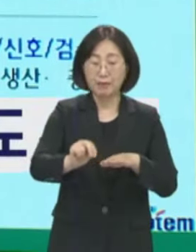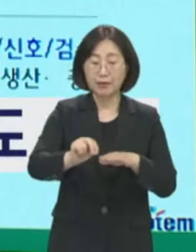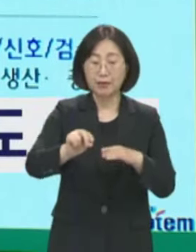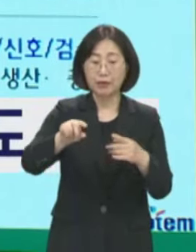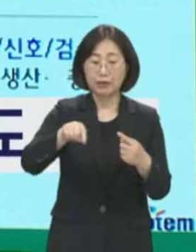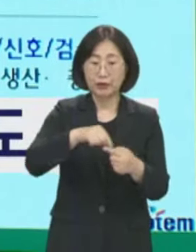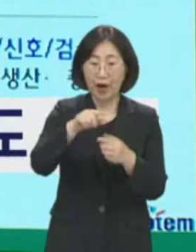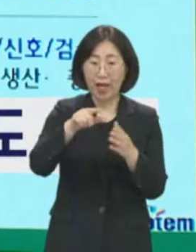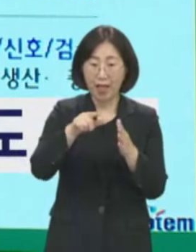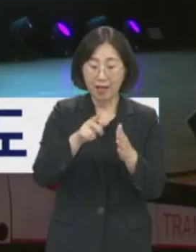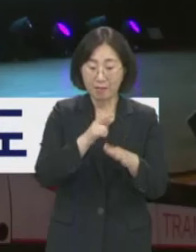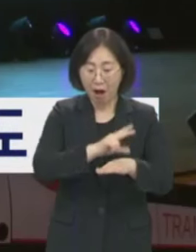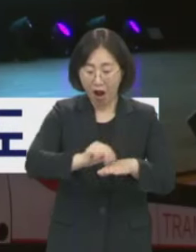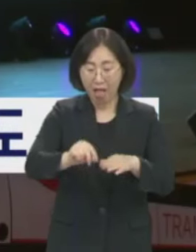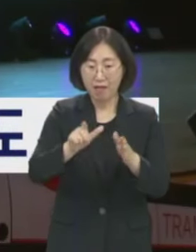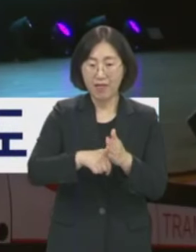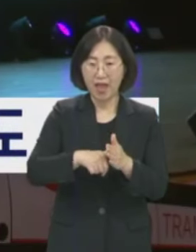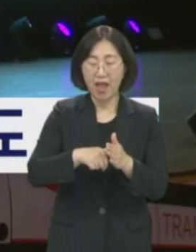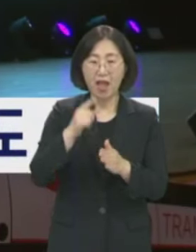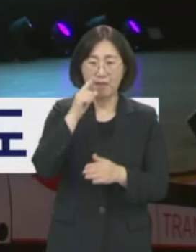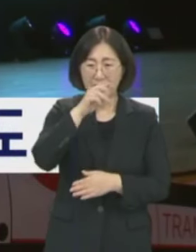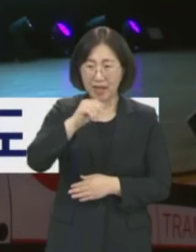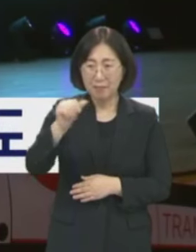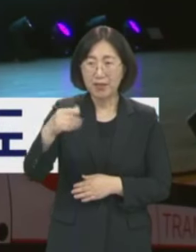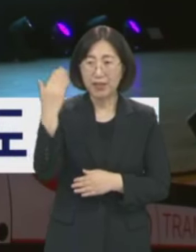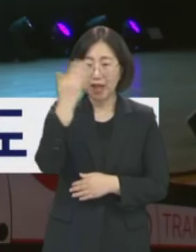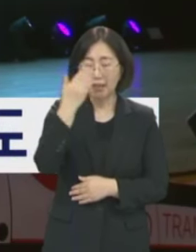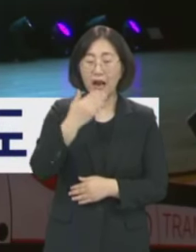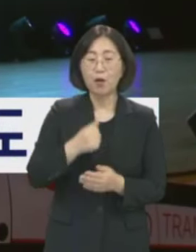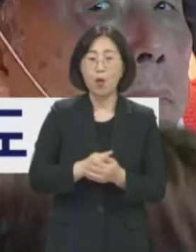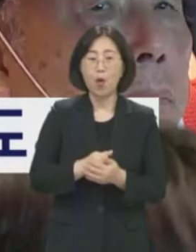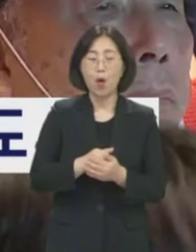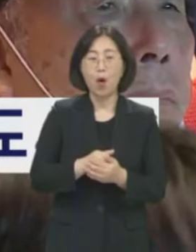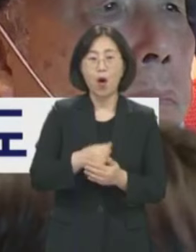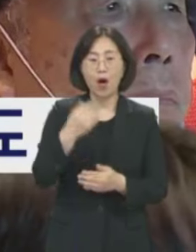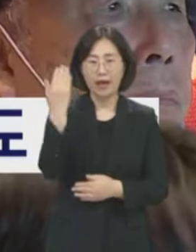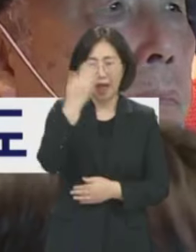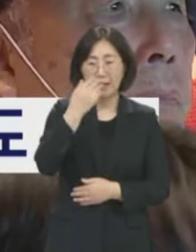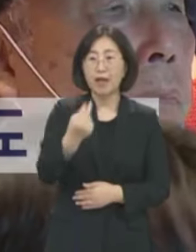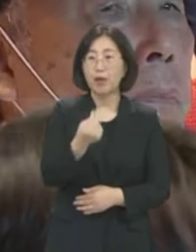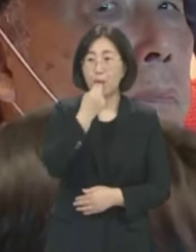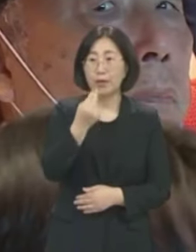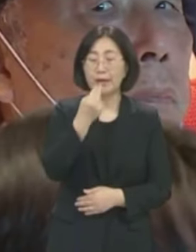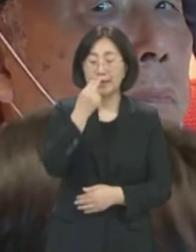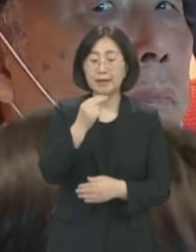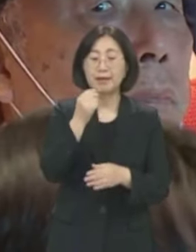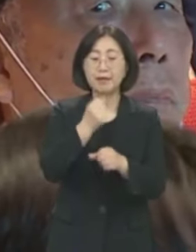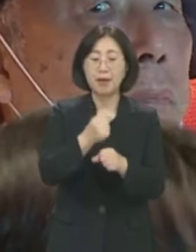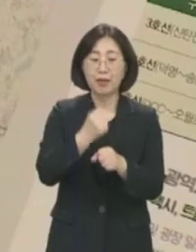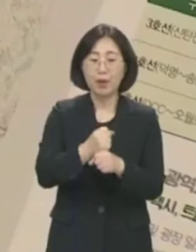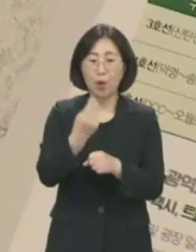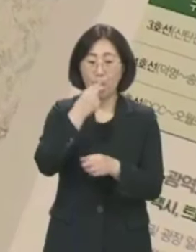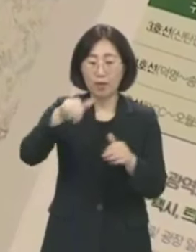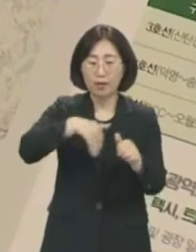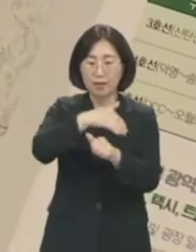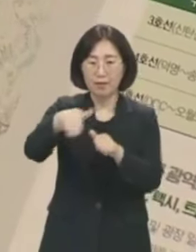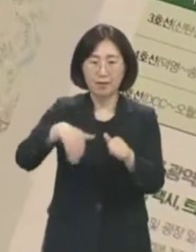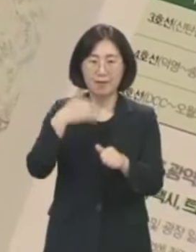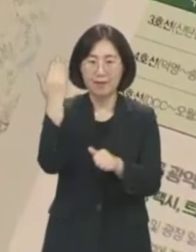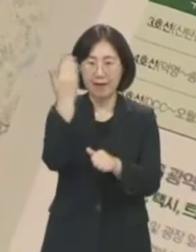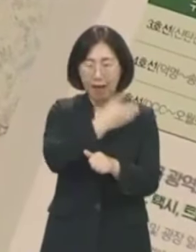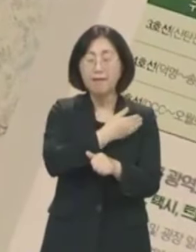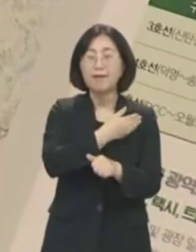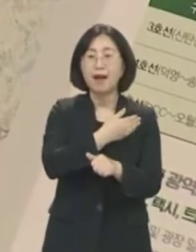과정에서 미세먼지를 정화하며 약 11만 명이 1시간 동안 소비하는 청정공기를 생산해 대기질을 개선하는 효과도 클